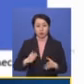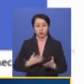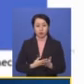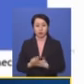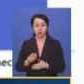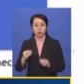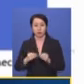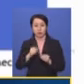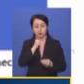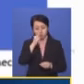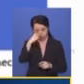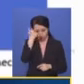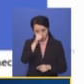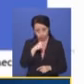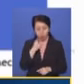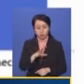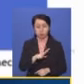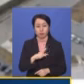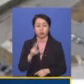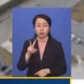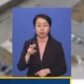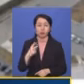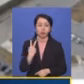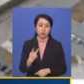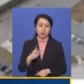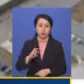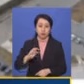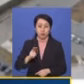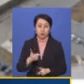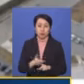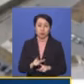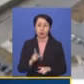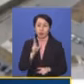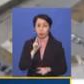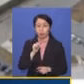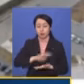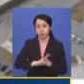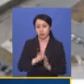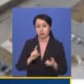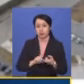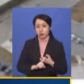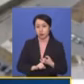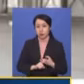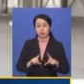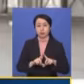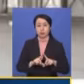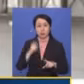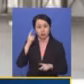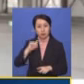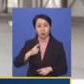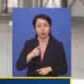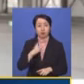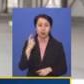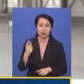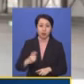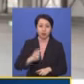за 10 месяцев текущего года составил 202 миллиарда тенге. Этот показатель тесно связан с созданием первой особой